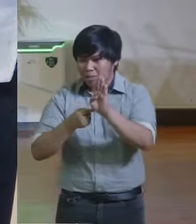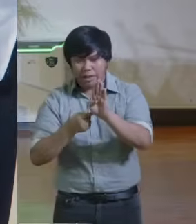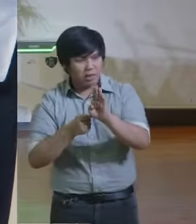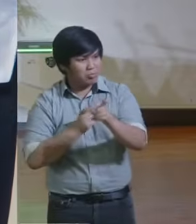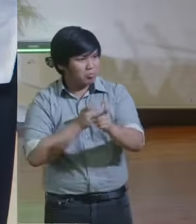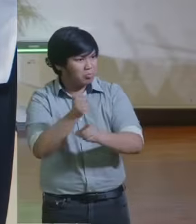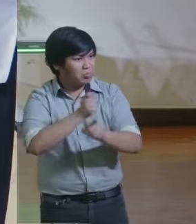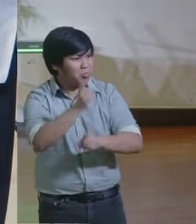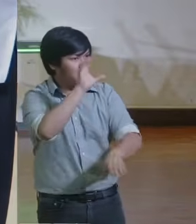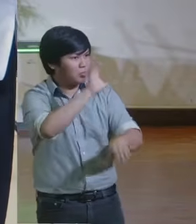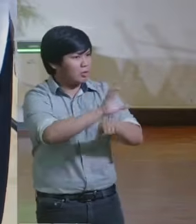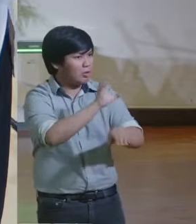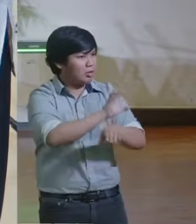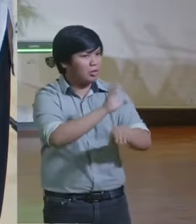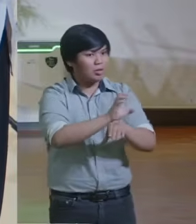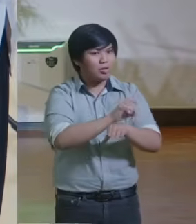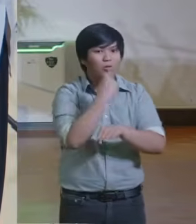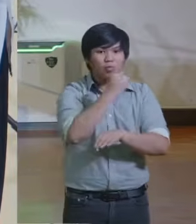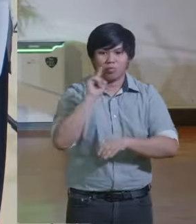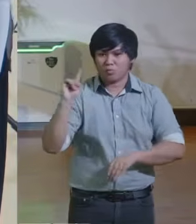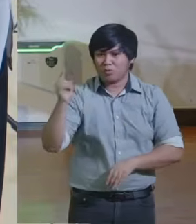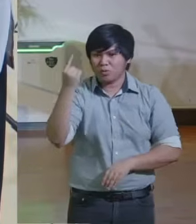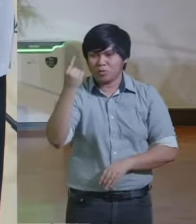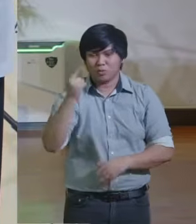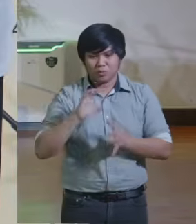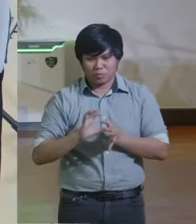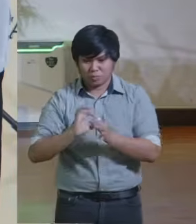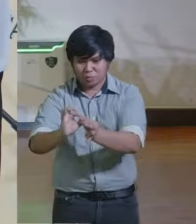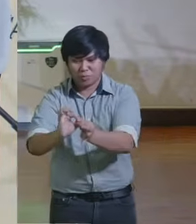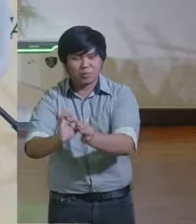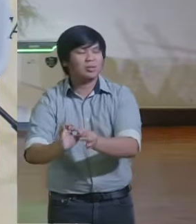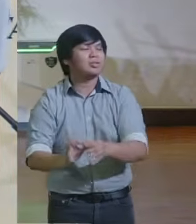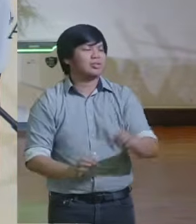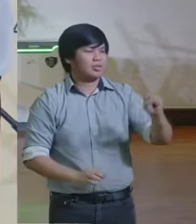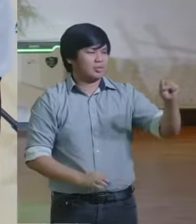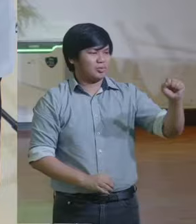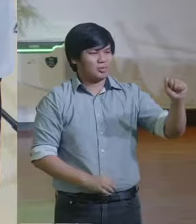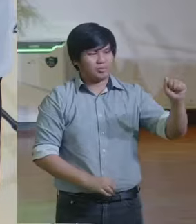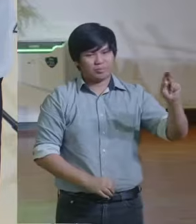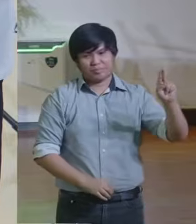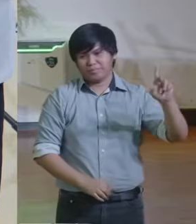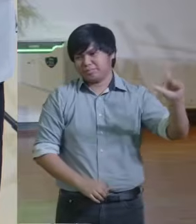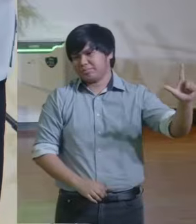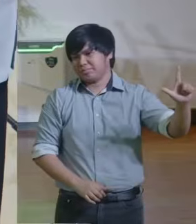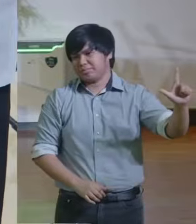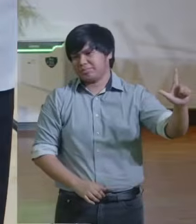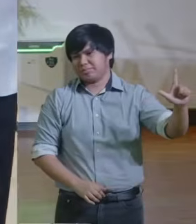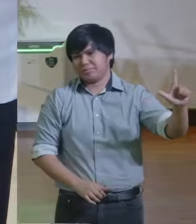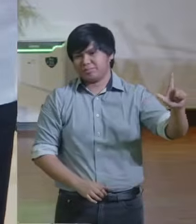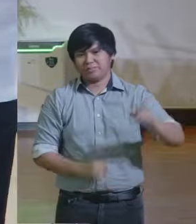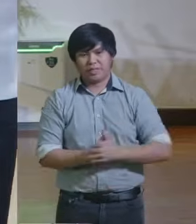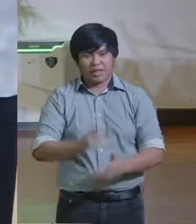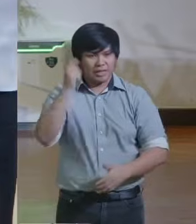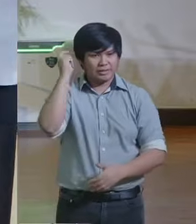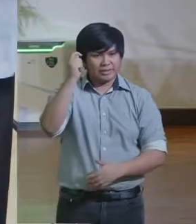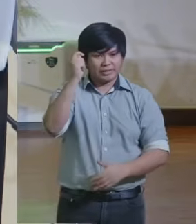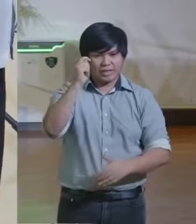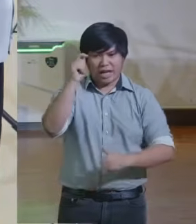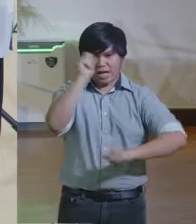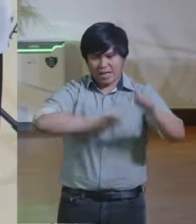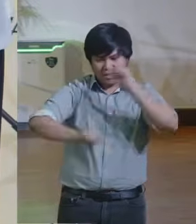sa church, kasama doon si Saul. Sabi niya sa kanyang testimonya sa Acts